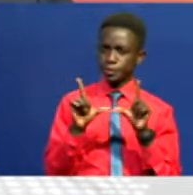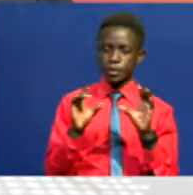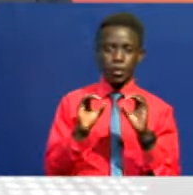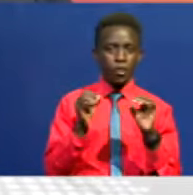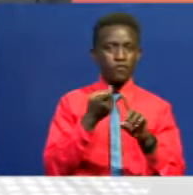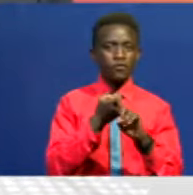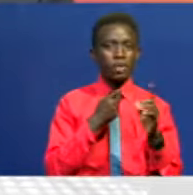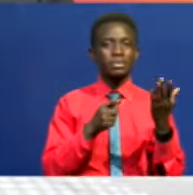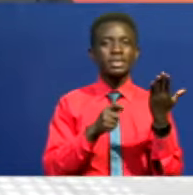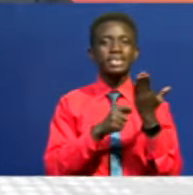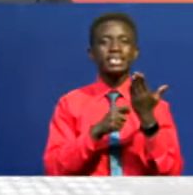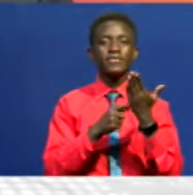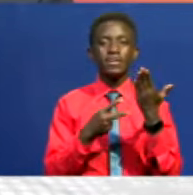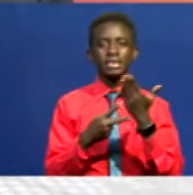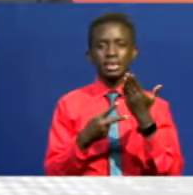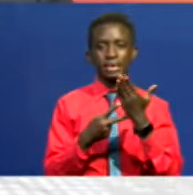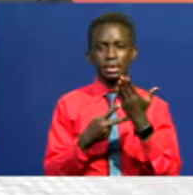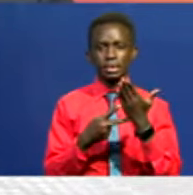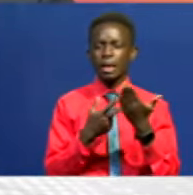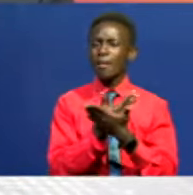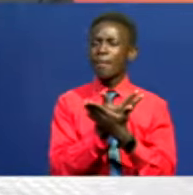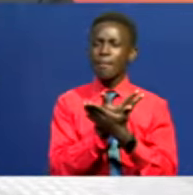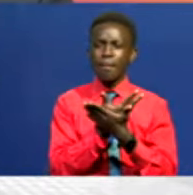Manake vyuo vyote humu nchini